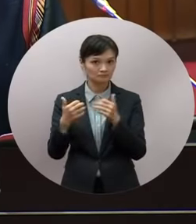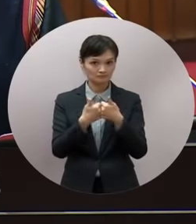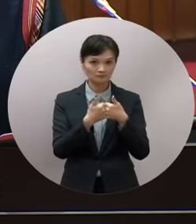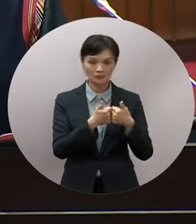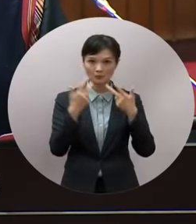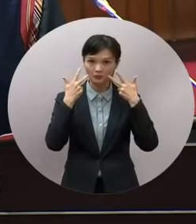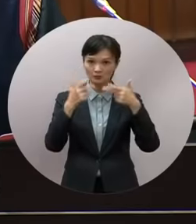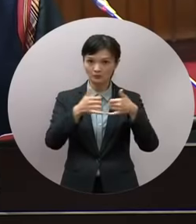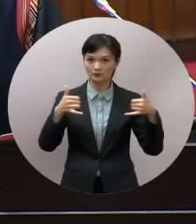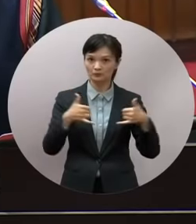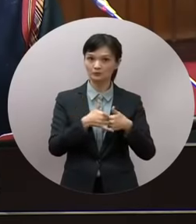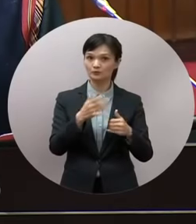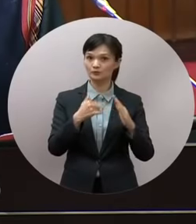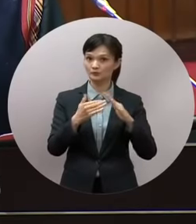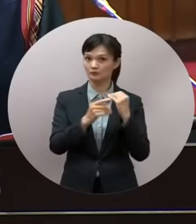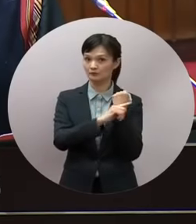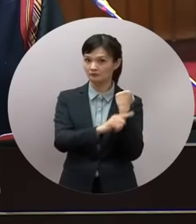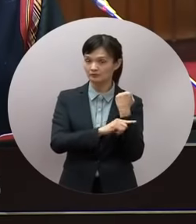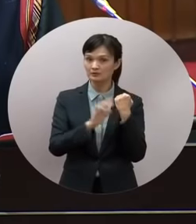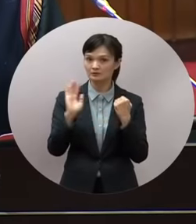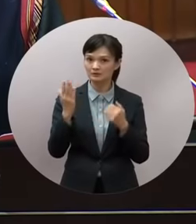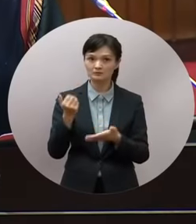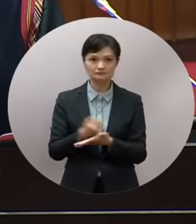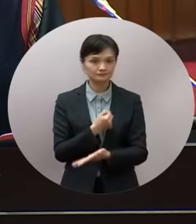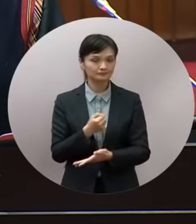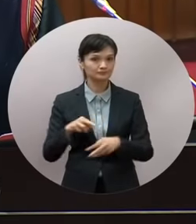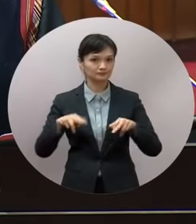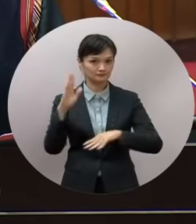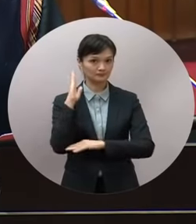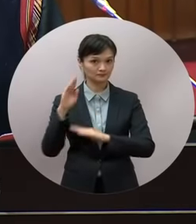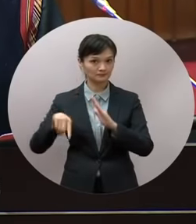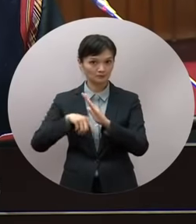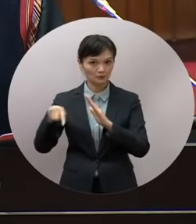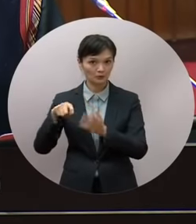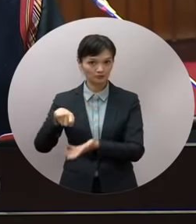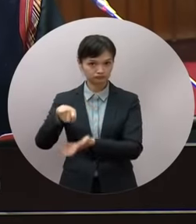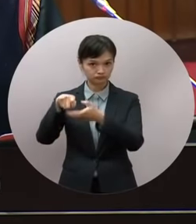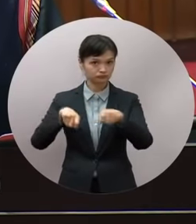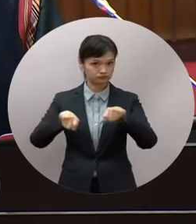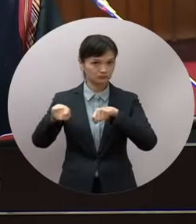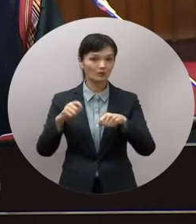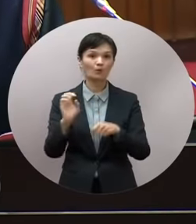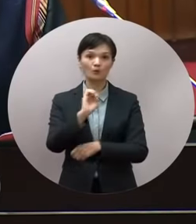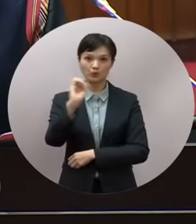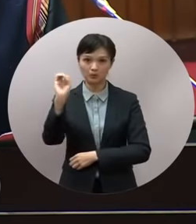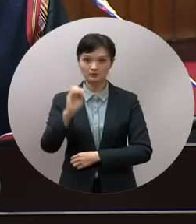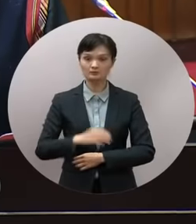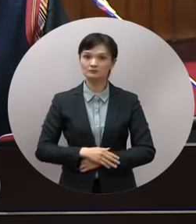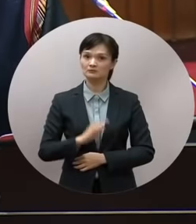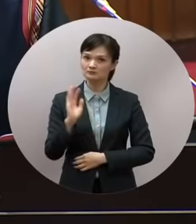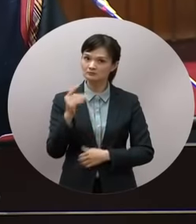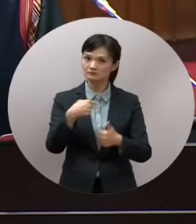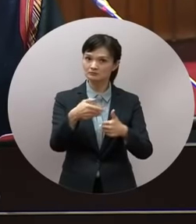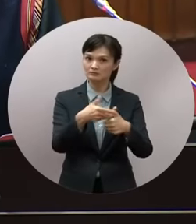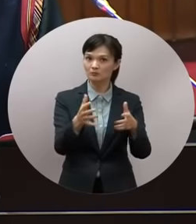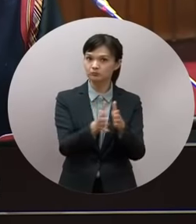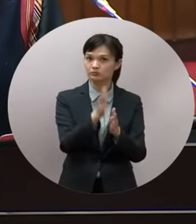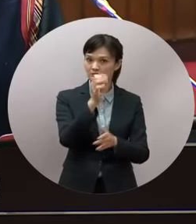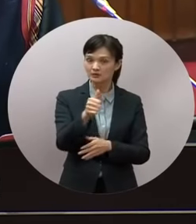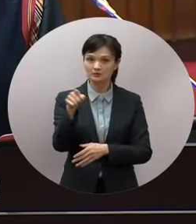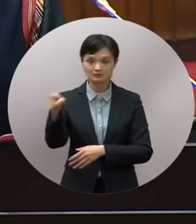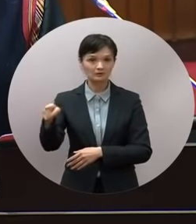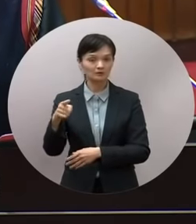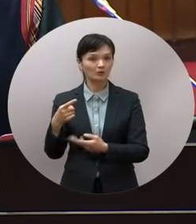憾并没有院版，但是教育部长还有我们的一将主委，你们都有出席。我发